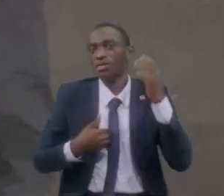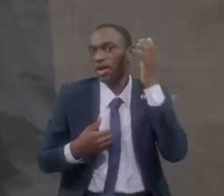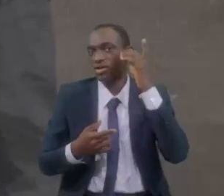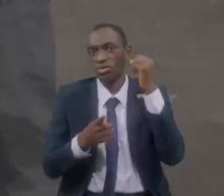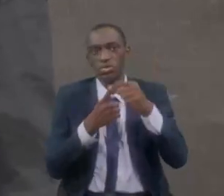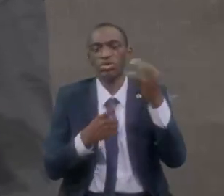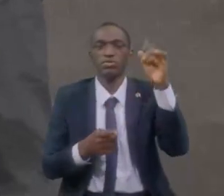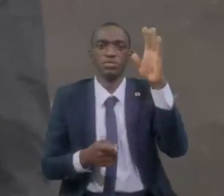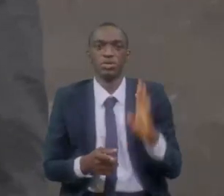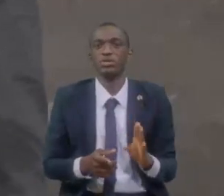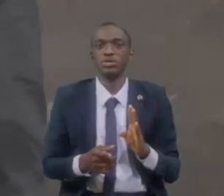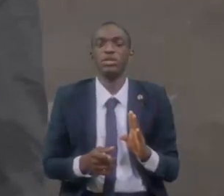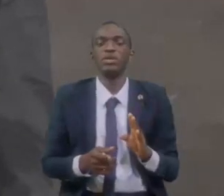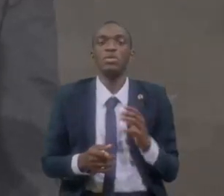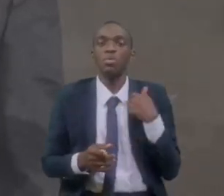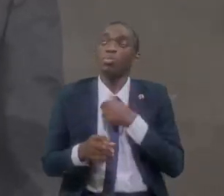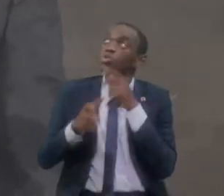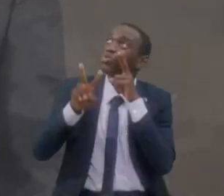Dieu.